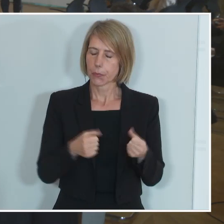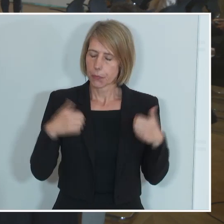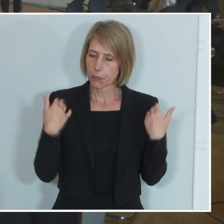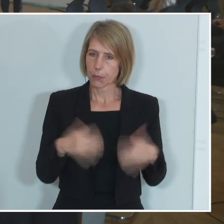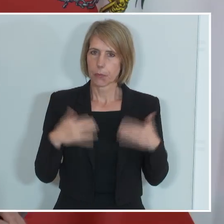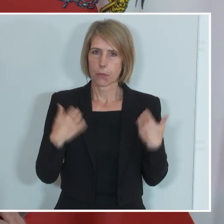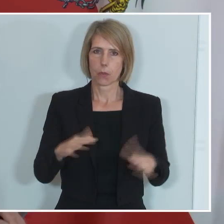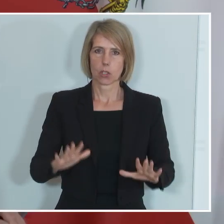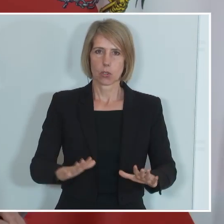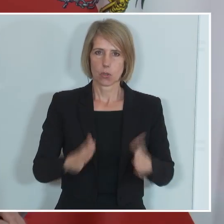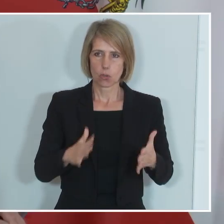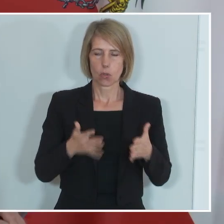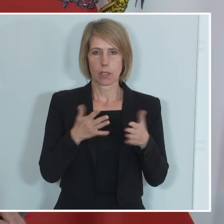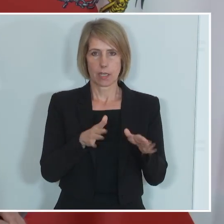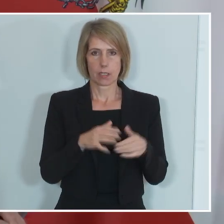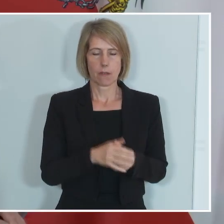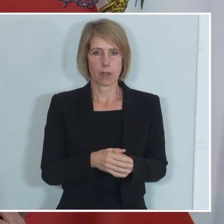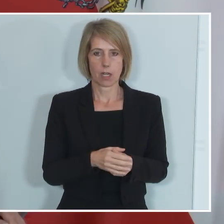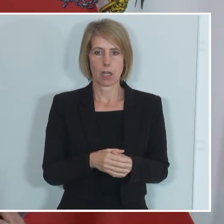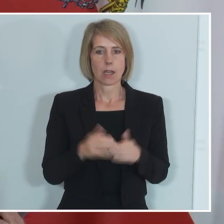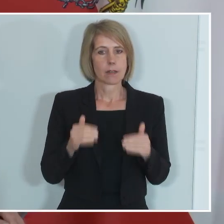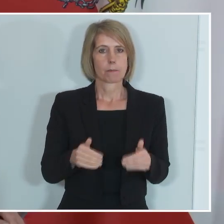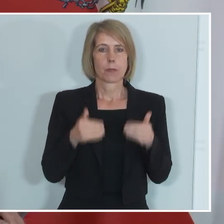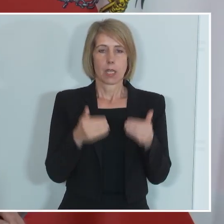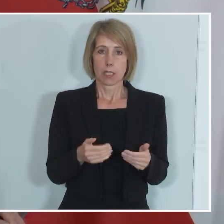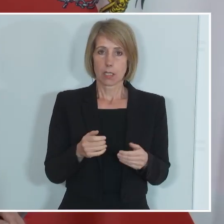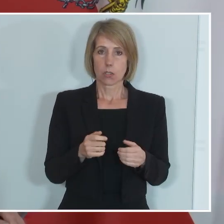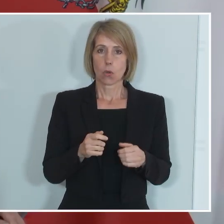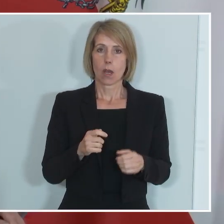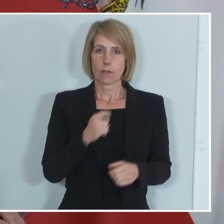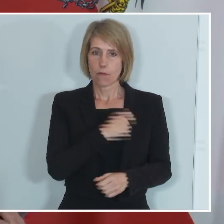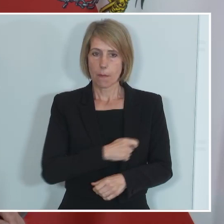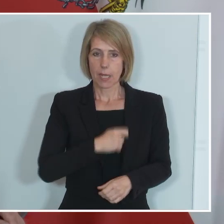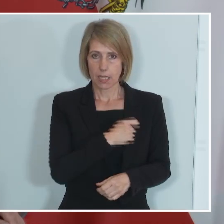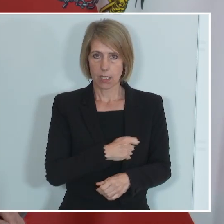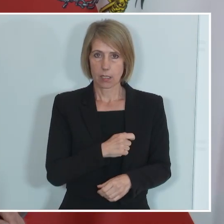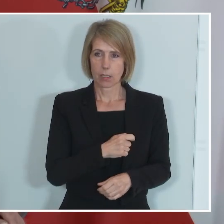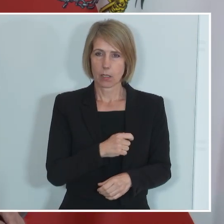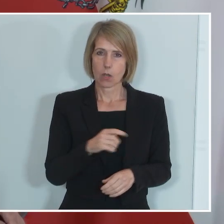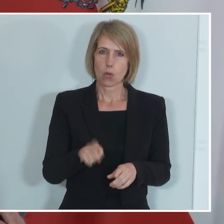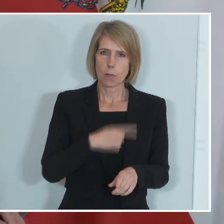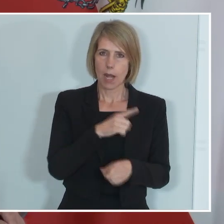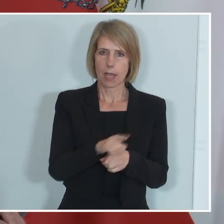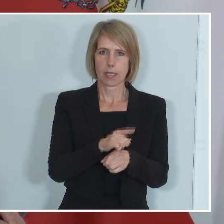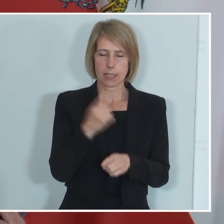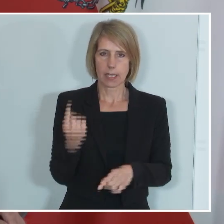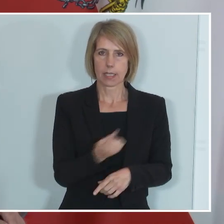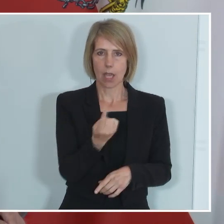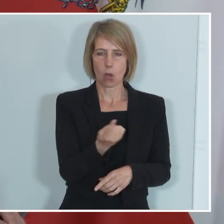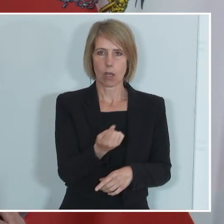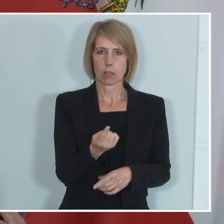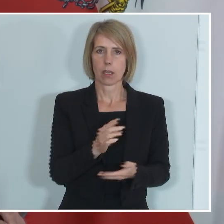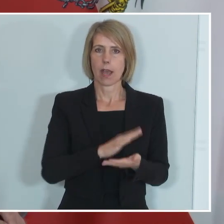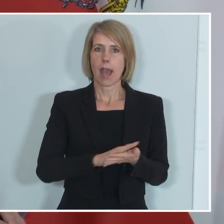Fall. Und ich glaube, nach so einem Verbrechen, das sich über eine lange Zeit gestreckt hat, kann man nicht zur